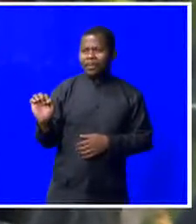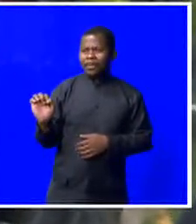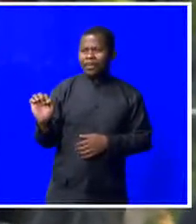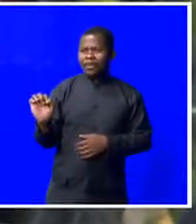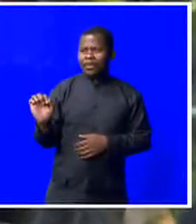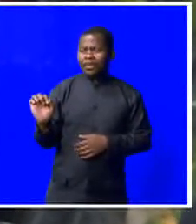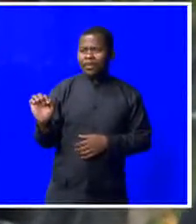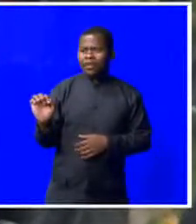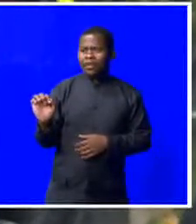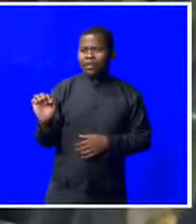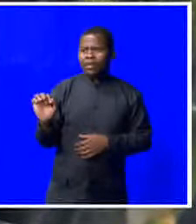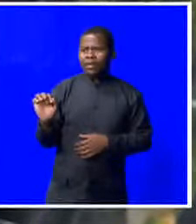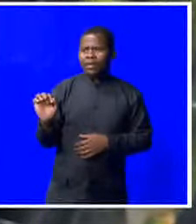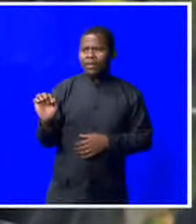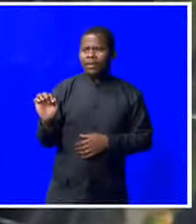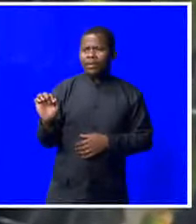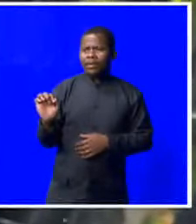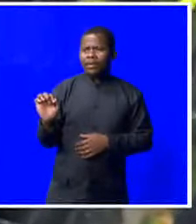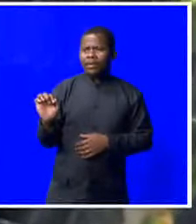umlangeni